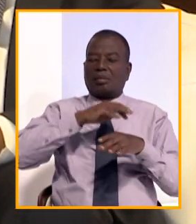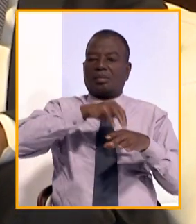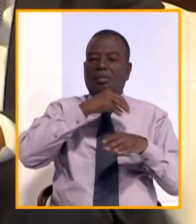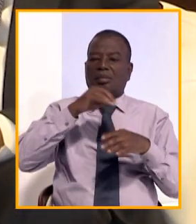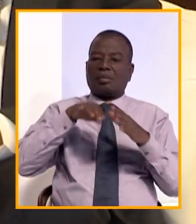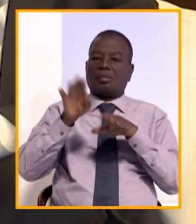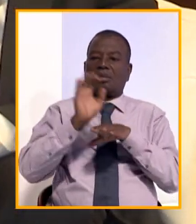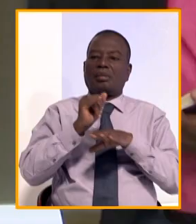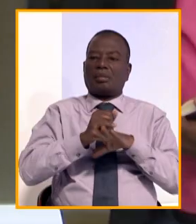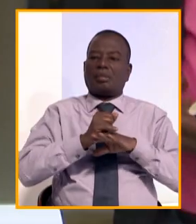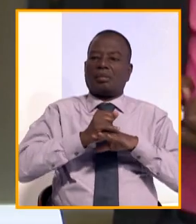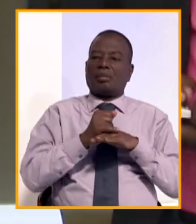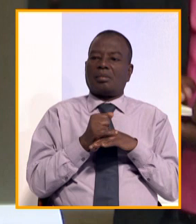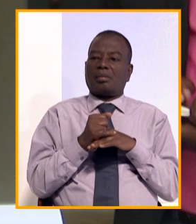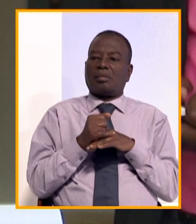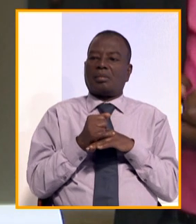en Côte d'Ivoire.